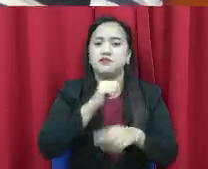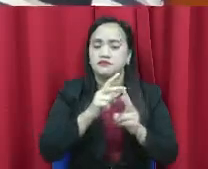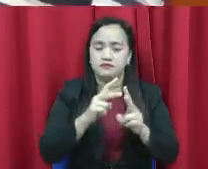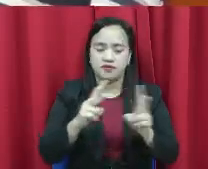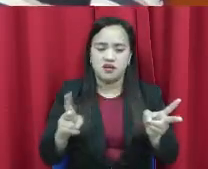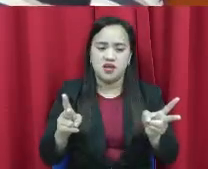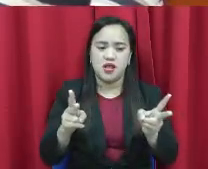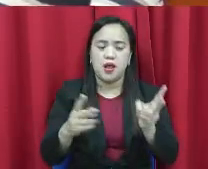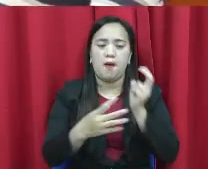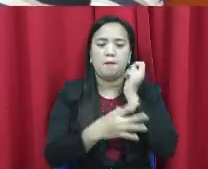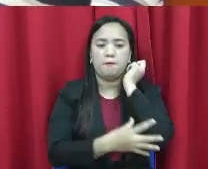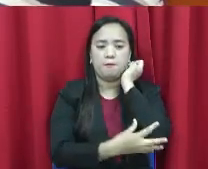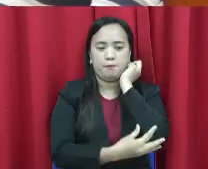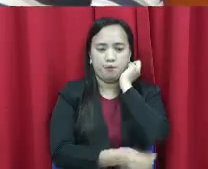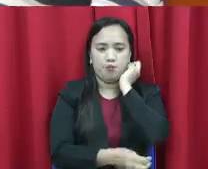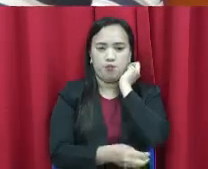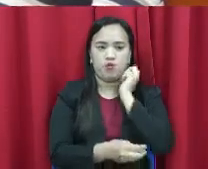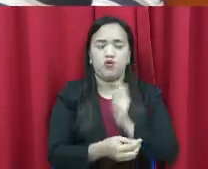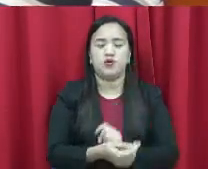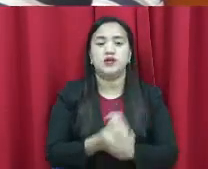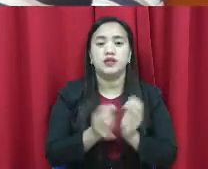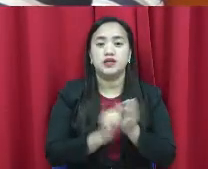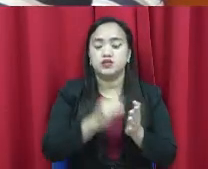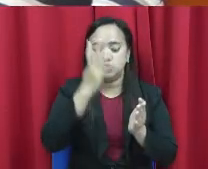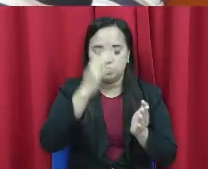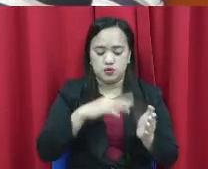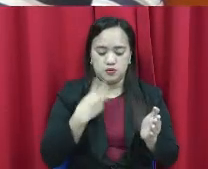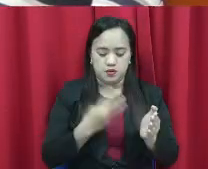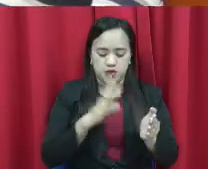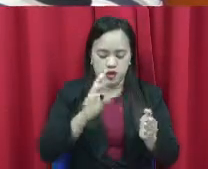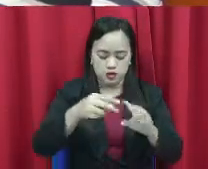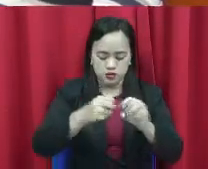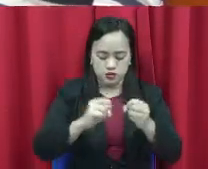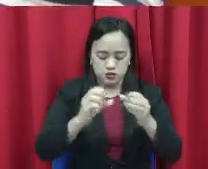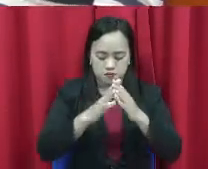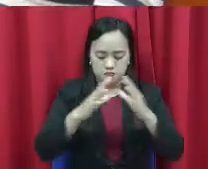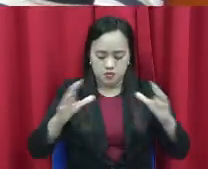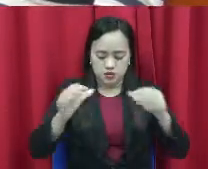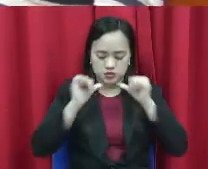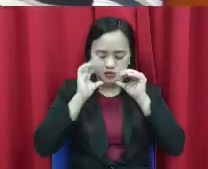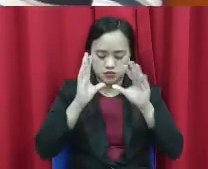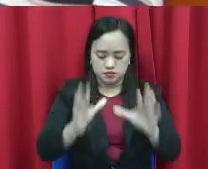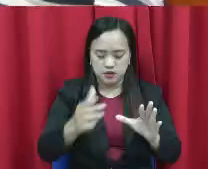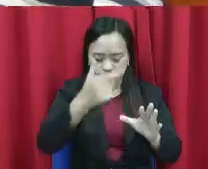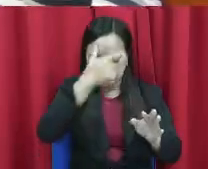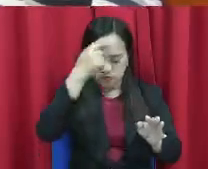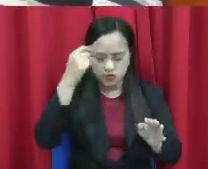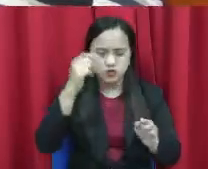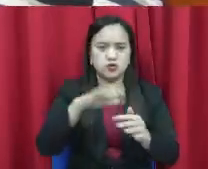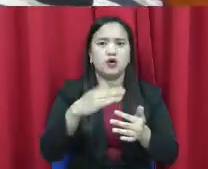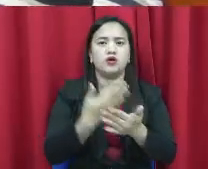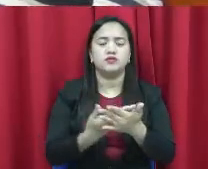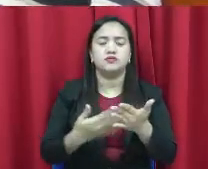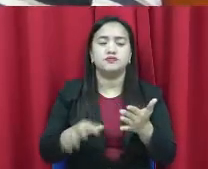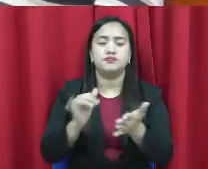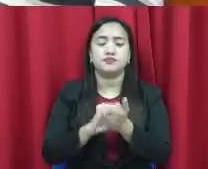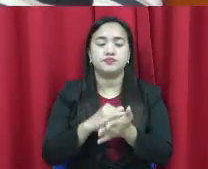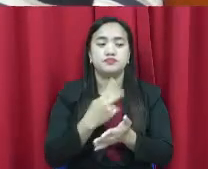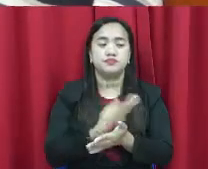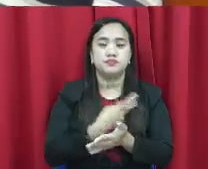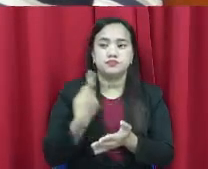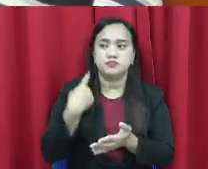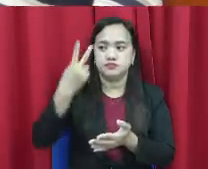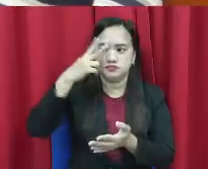wala silang plano kaya very blessed po talaga tayo di po B sir kasi andito na lahat po ng Avenue sa church natin para